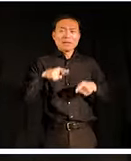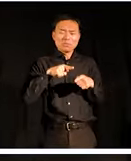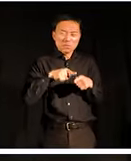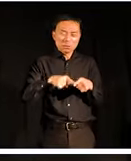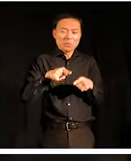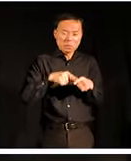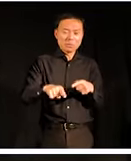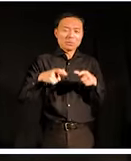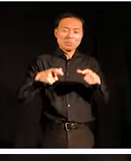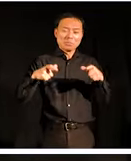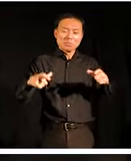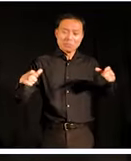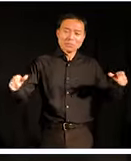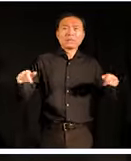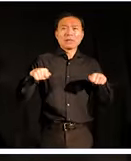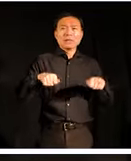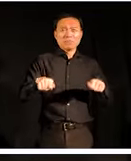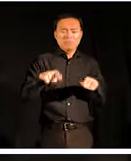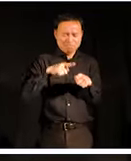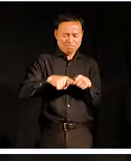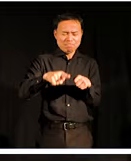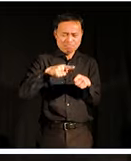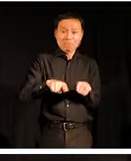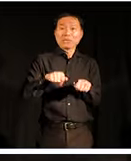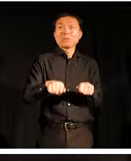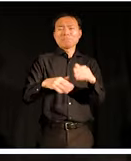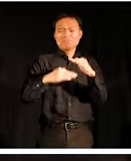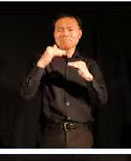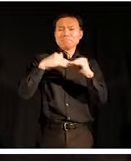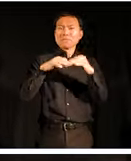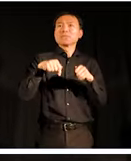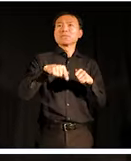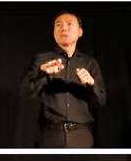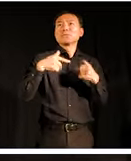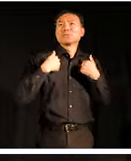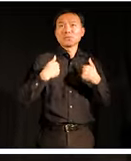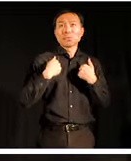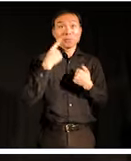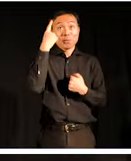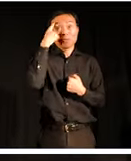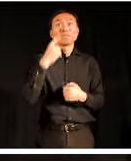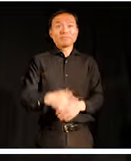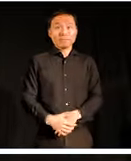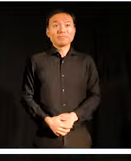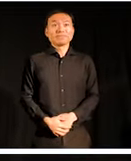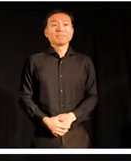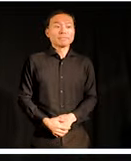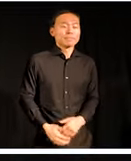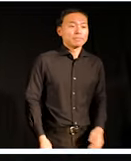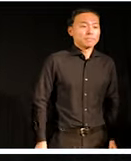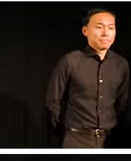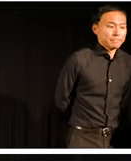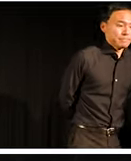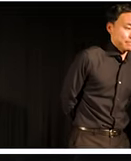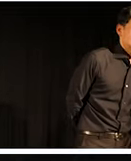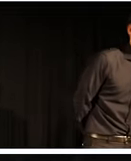ながらこのやっていくもコツコツ積み上げていくしかないのかなっていう風に思っていますありがとう